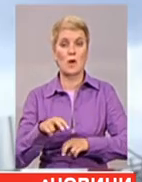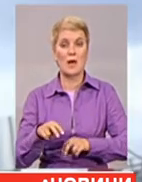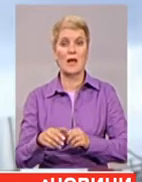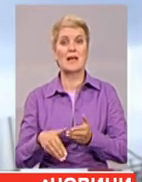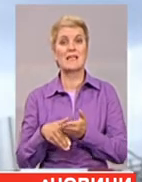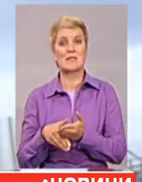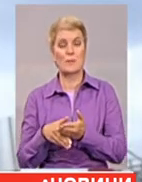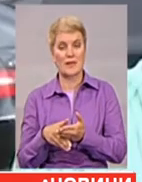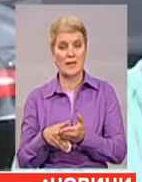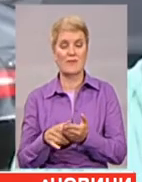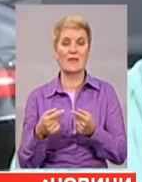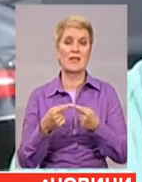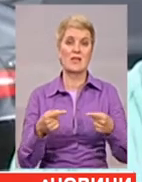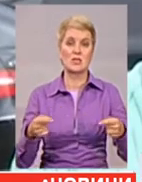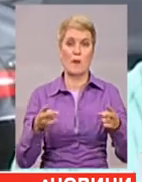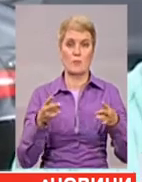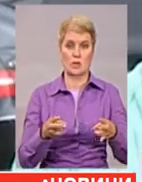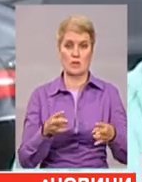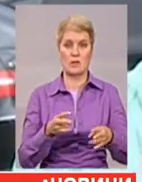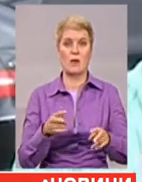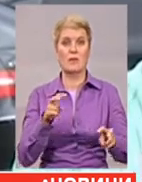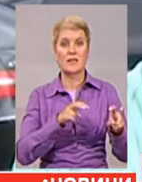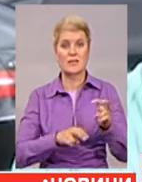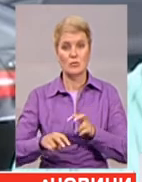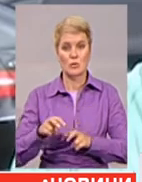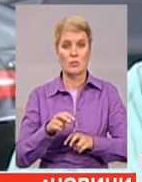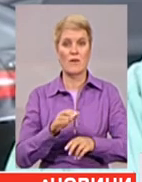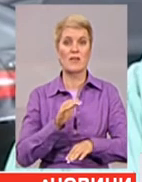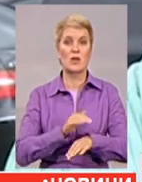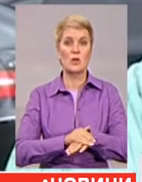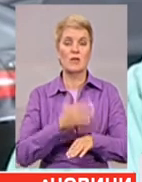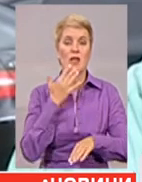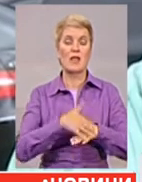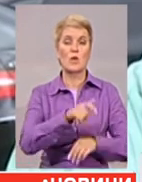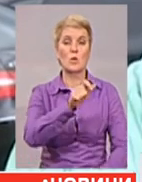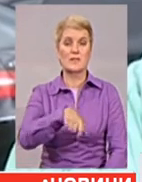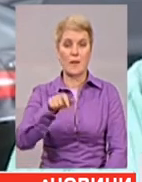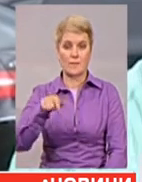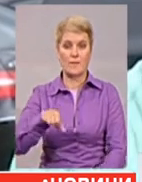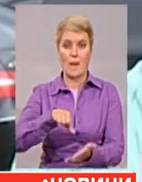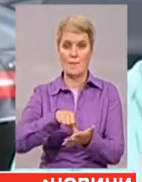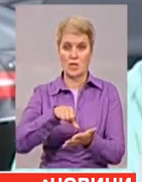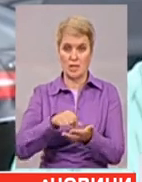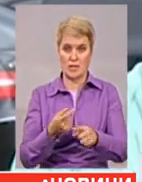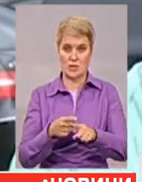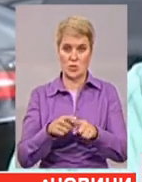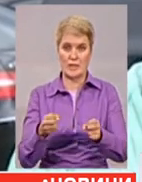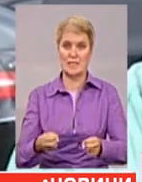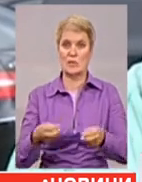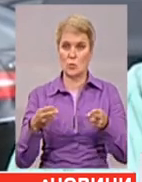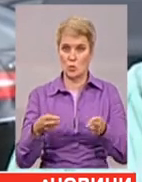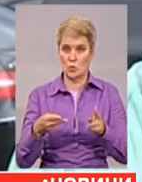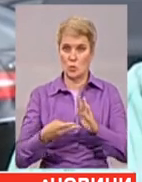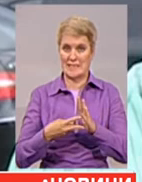постраждалих. Проводяться додаткові заходи, спрямовані на встановлення іноземців, причетних до даної злочинної схеми, а також